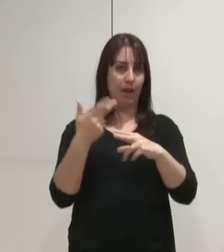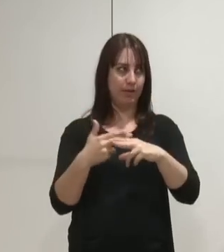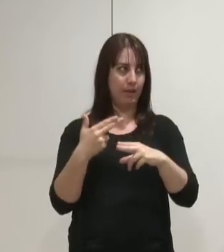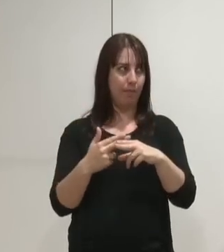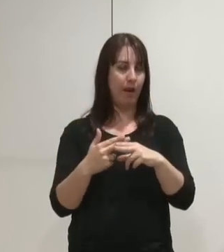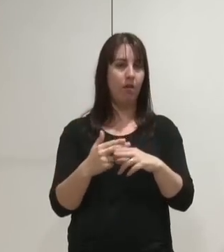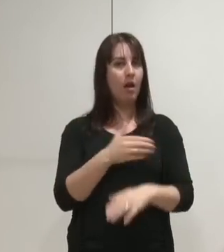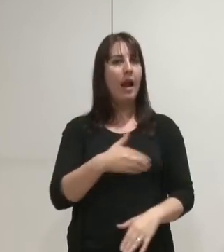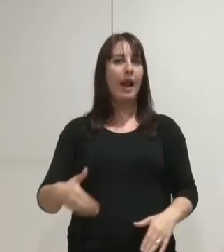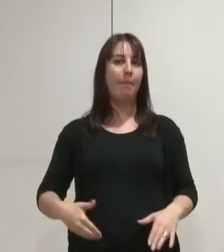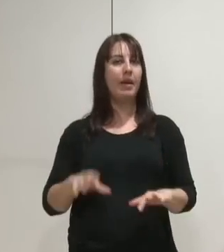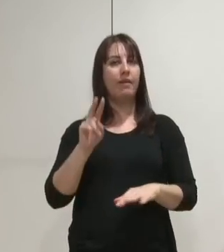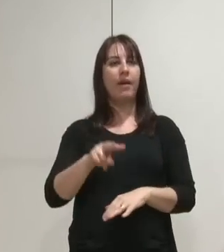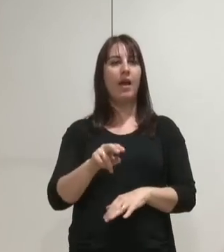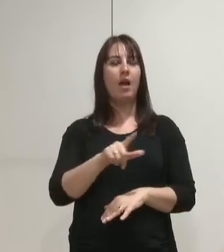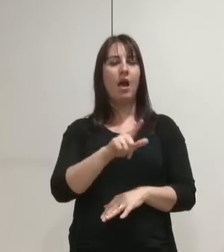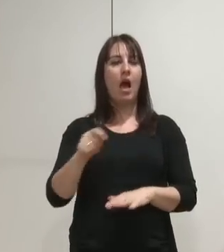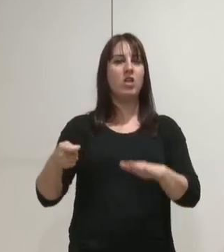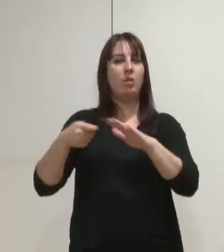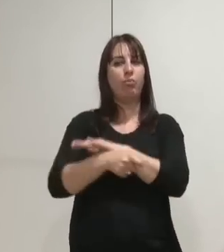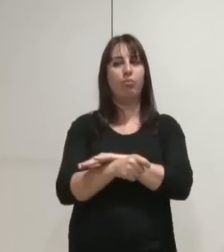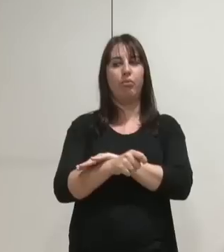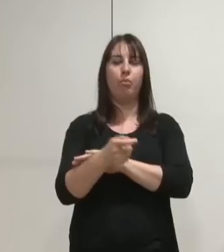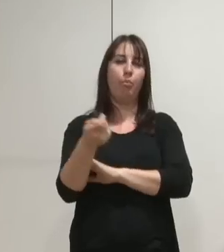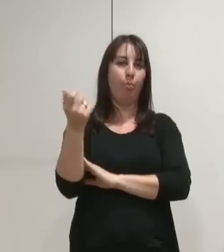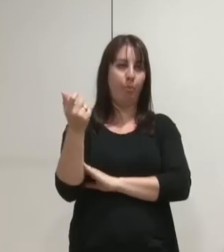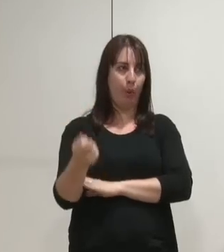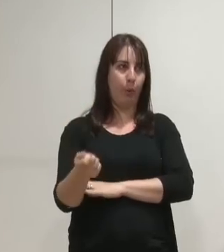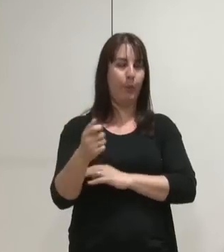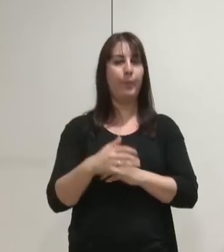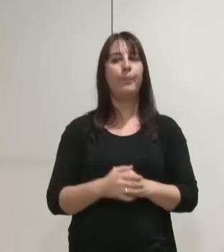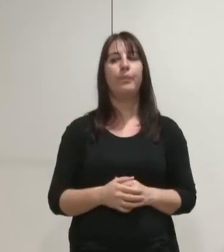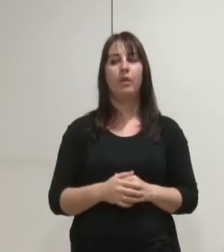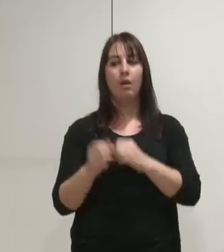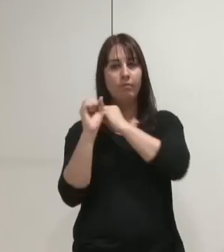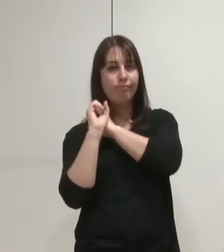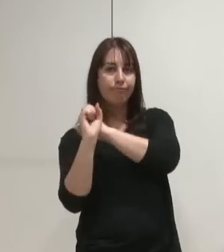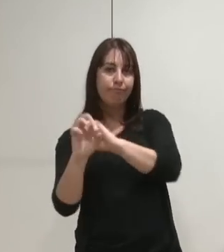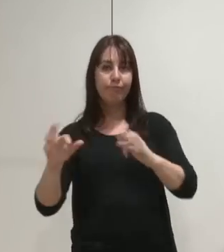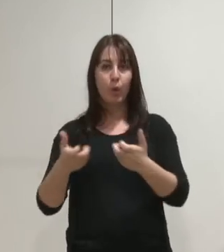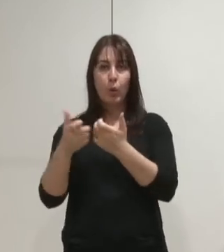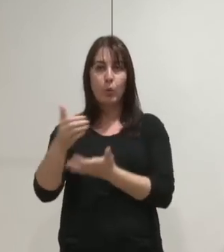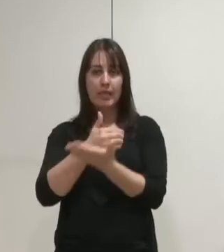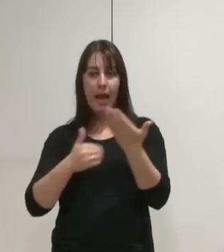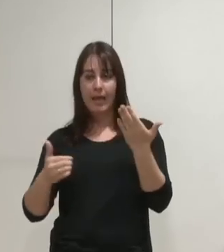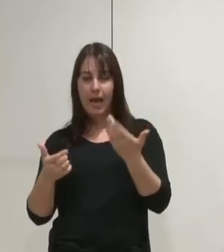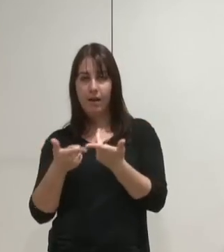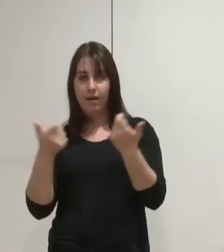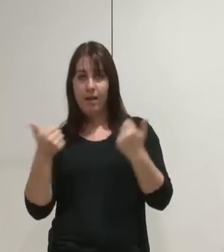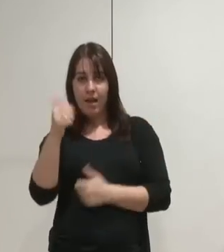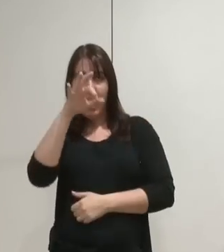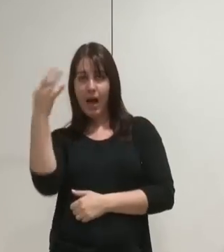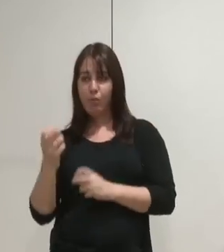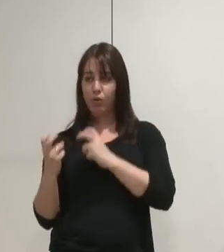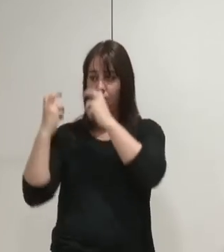répercute pas totalement sur l'usager ils sont aussi dépendants des coûts salariaux qui ont augmenté de 1 %